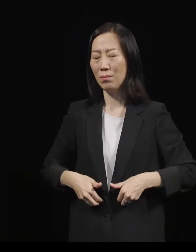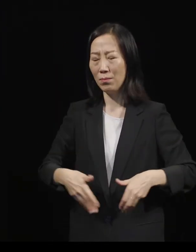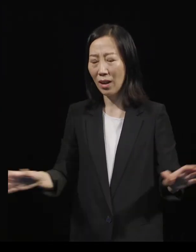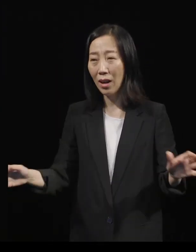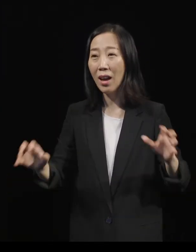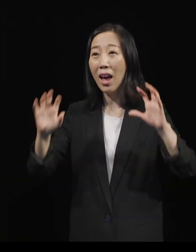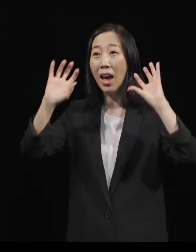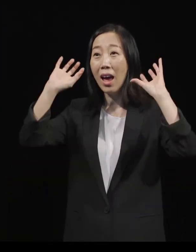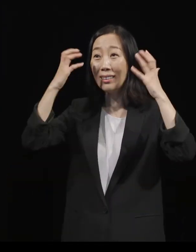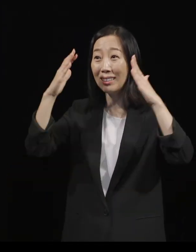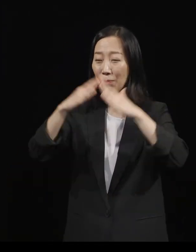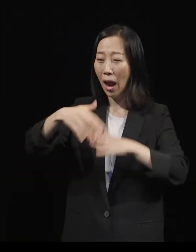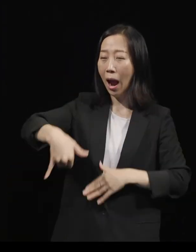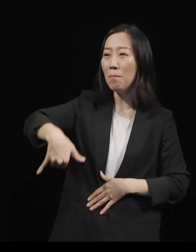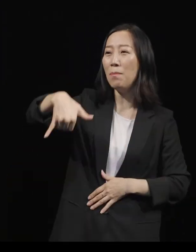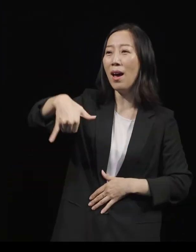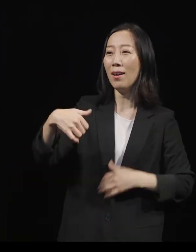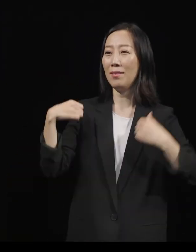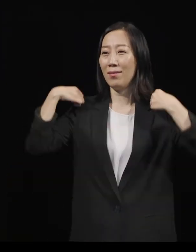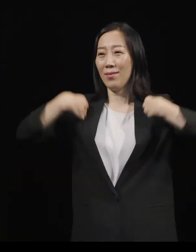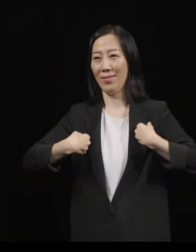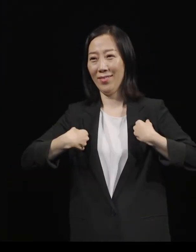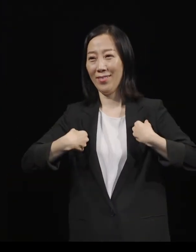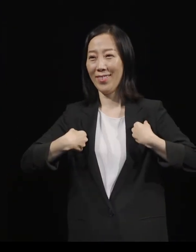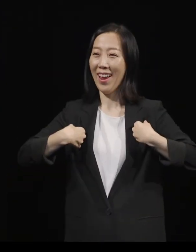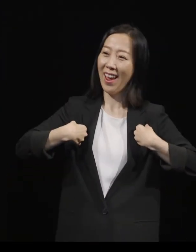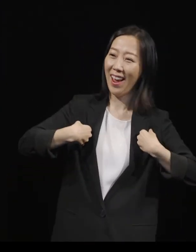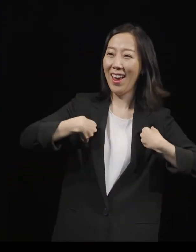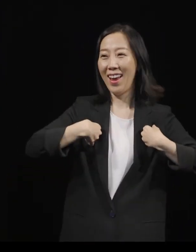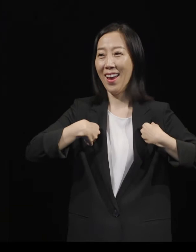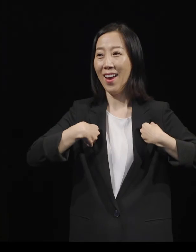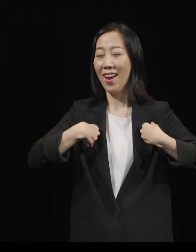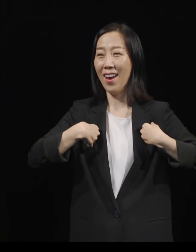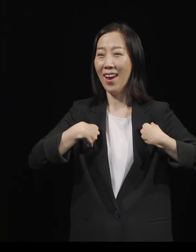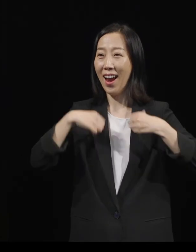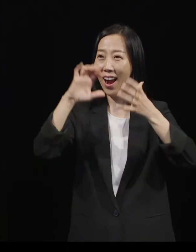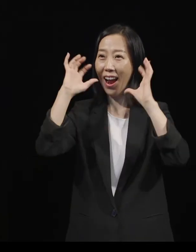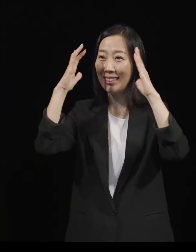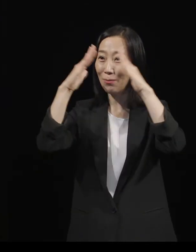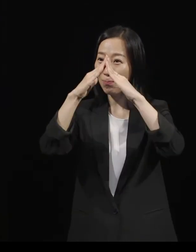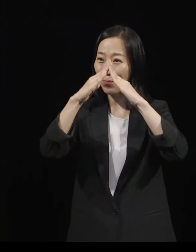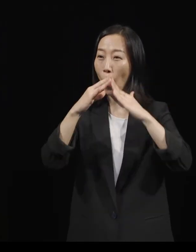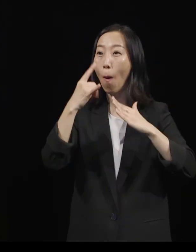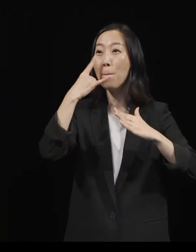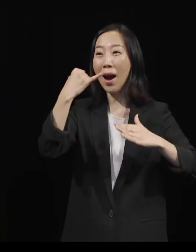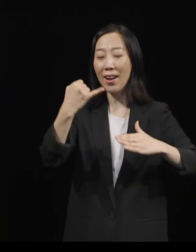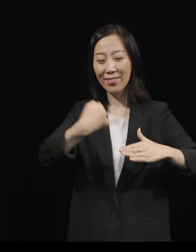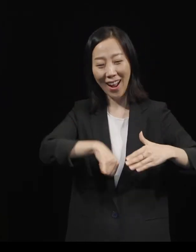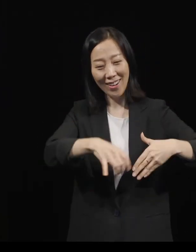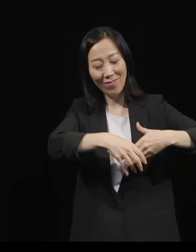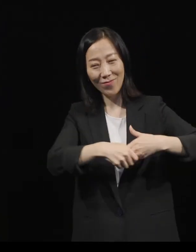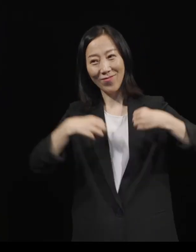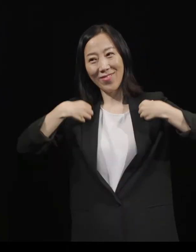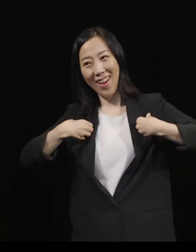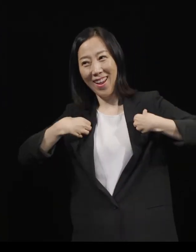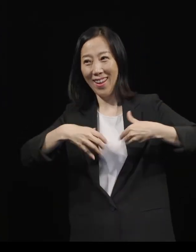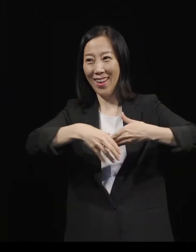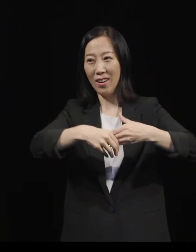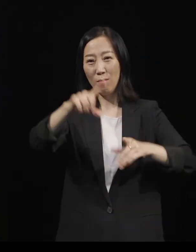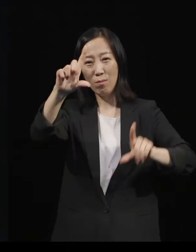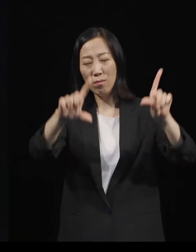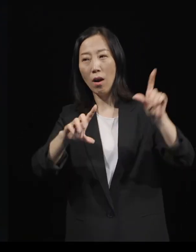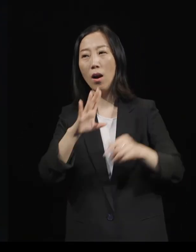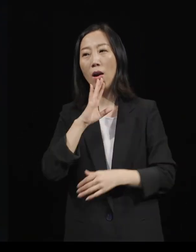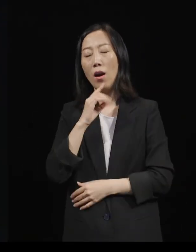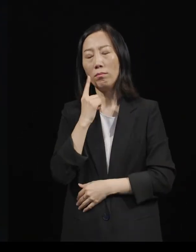가방이었습니다. 길거리 다니다 보면 어린이집 가방을 메고 엄마 손잡고 가는 아이들이 그렇게 부럽더라고요.